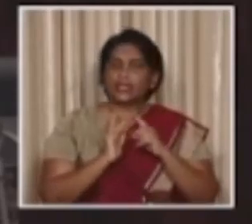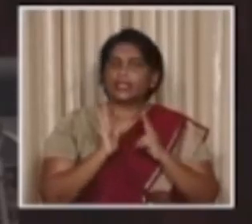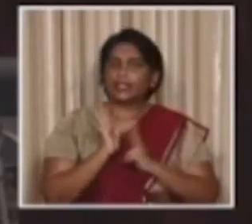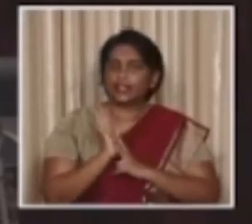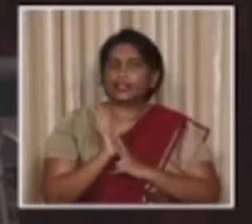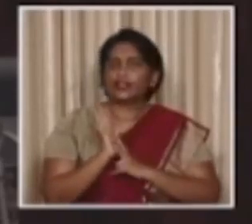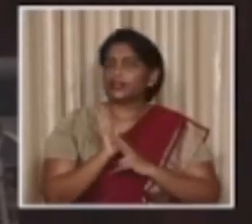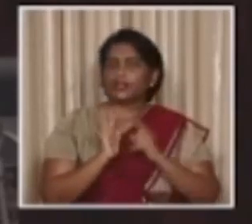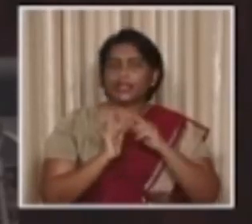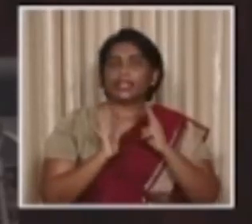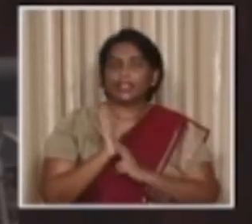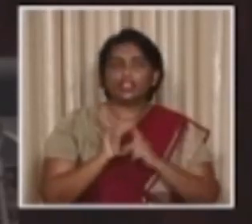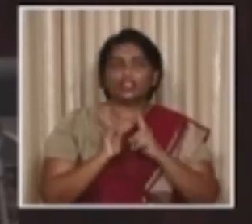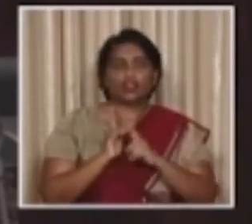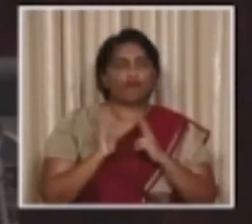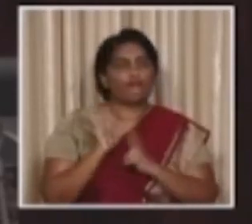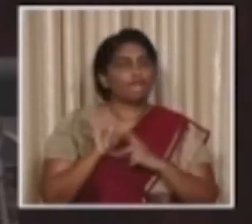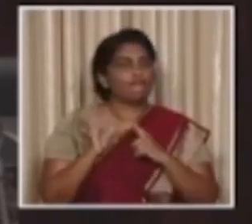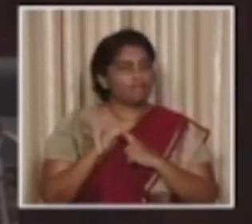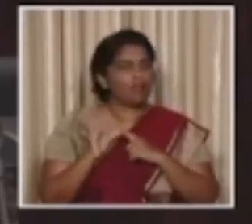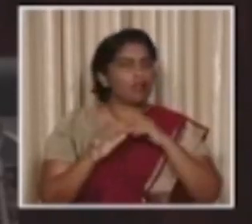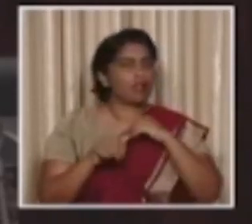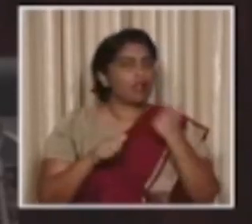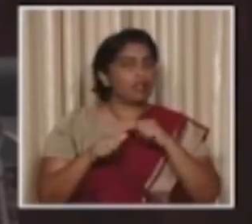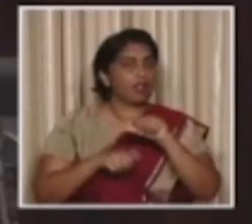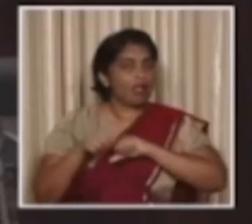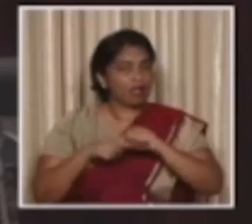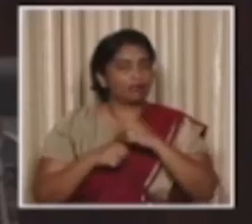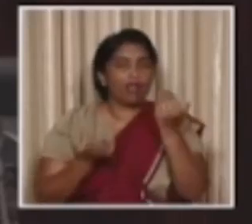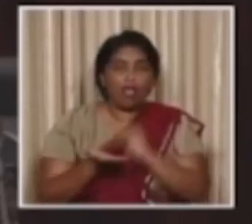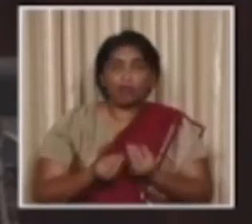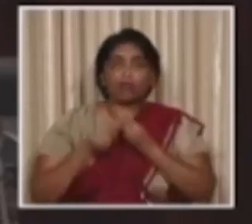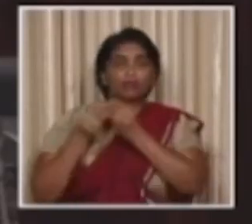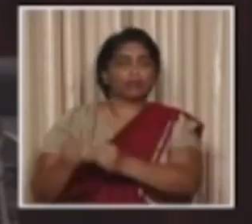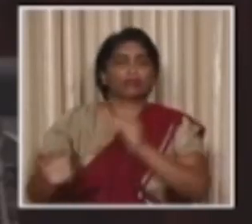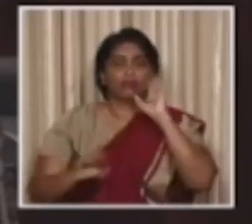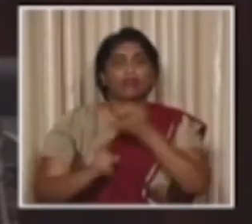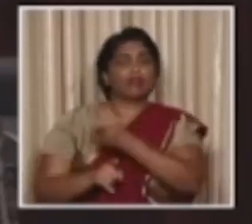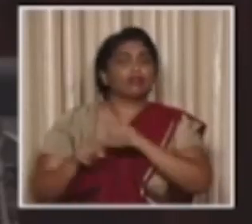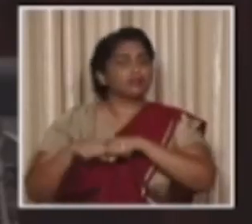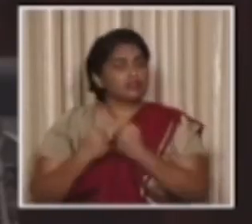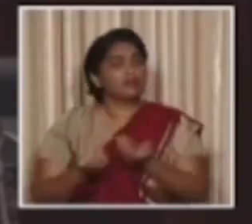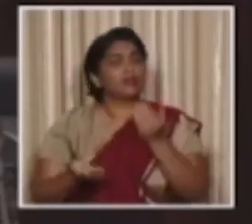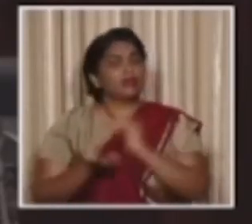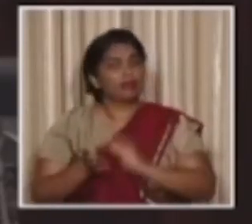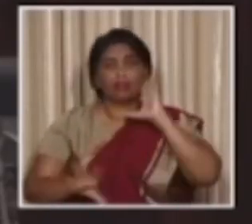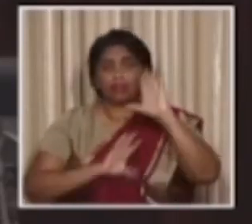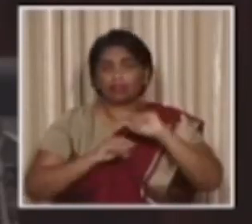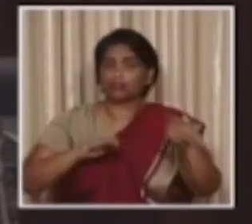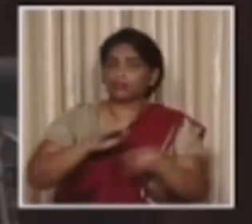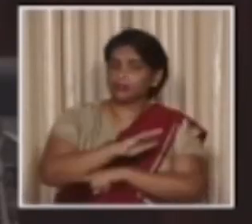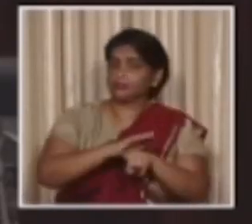සමාගමකට මේ දත්ත පද්ධතිය නැවතත් සකස් කරන්න ලබා දීලා තියෙනවා. ඒ සමාගම නැවතත් ඒ තොරතුරු ස්කෑන්